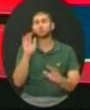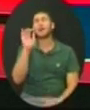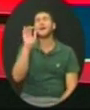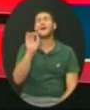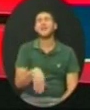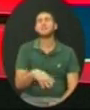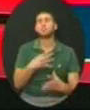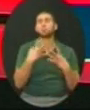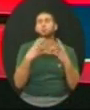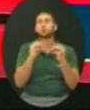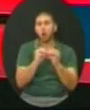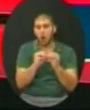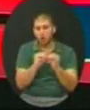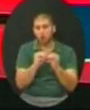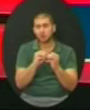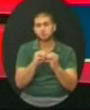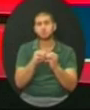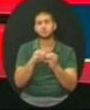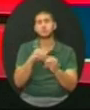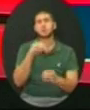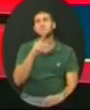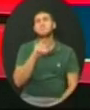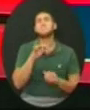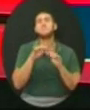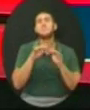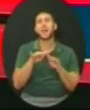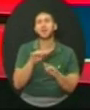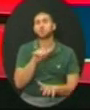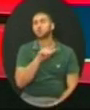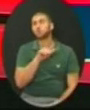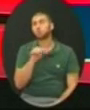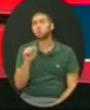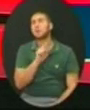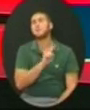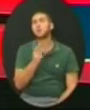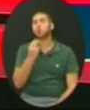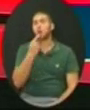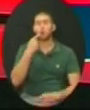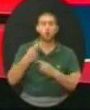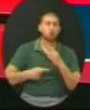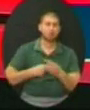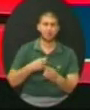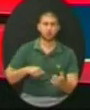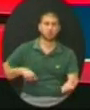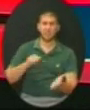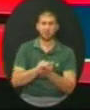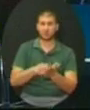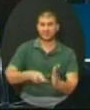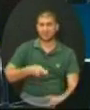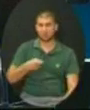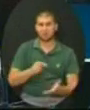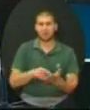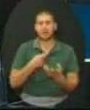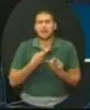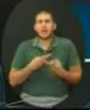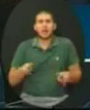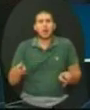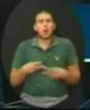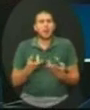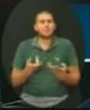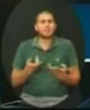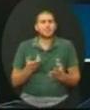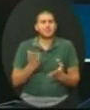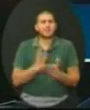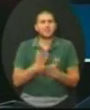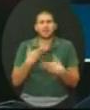ל-159,000 משפחות במיליארד 600 מיליון שקל בכל שנה השתתפות בשכר דירה, כי אין לנו את היכולת